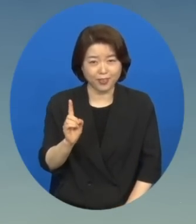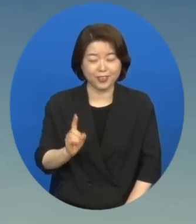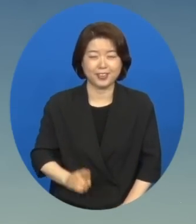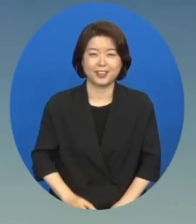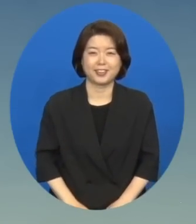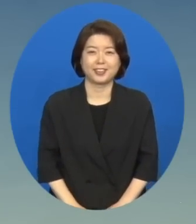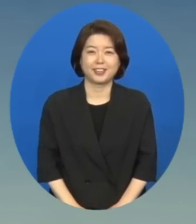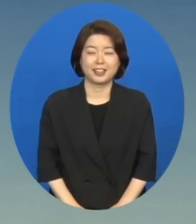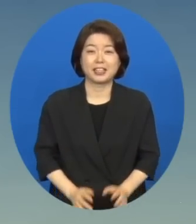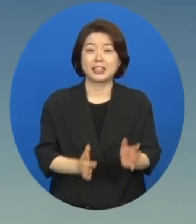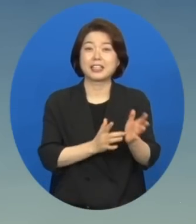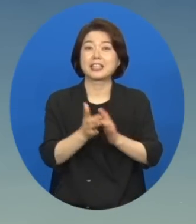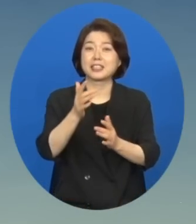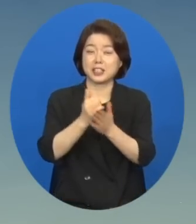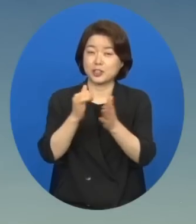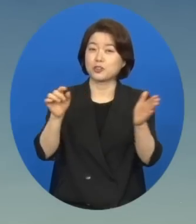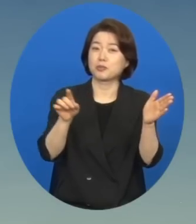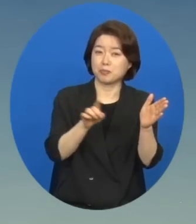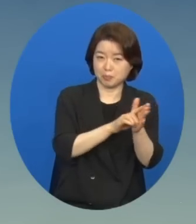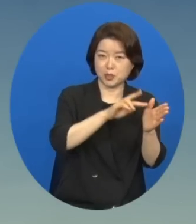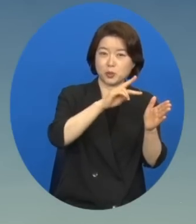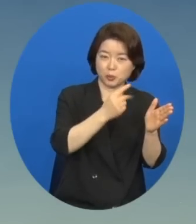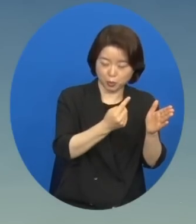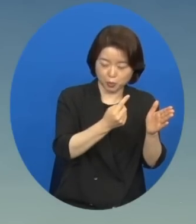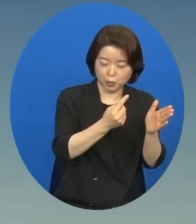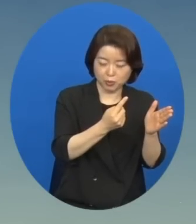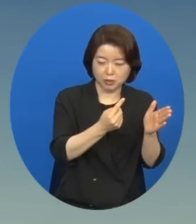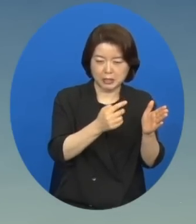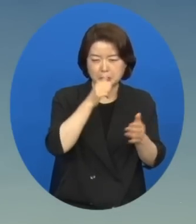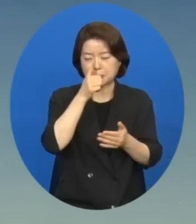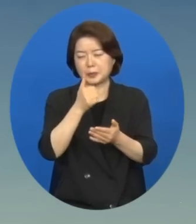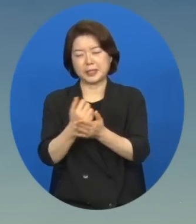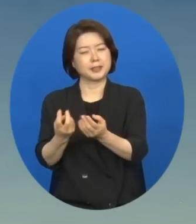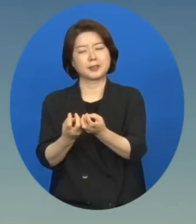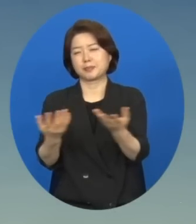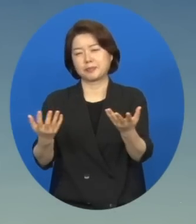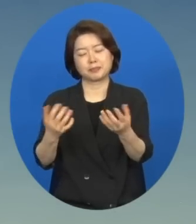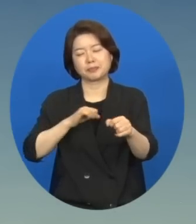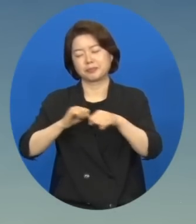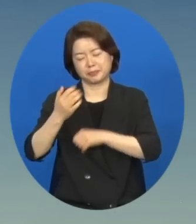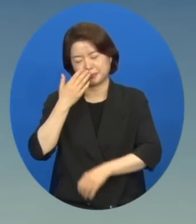무엇이냐면, 예수님 믿어도 죄는 어쩔 수 없이 짓는 거야.